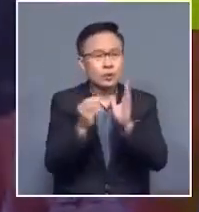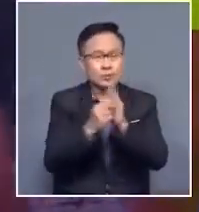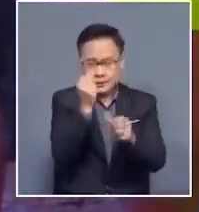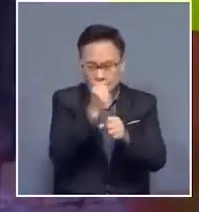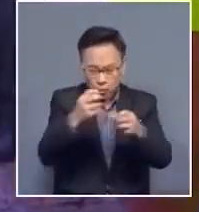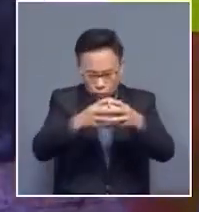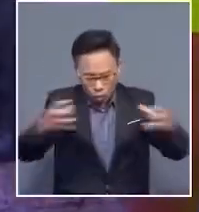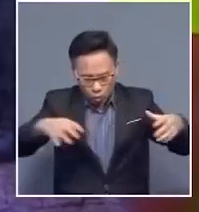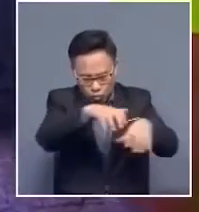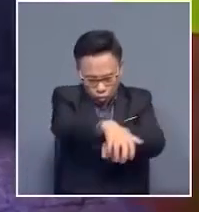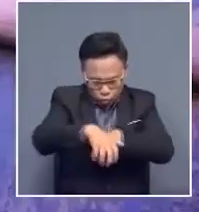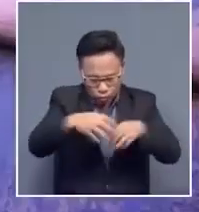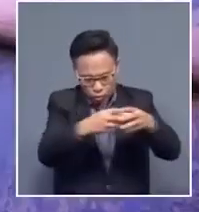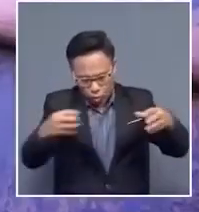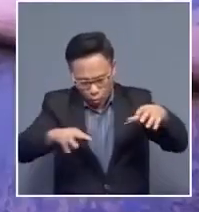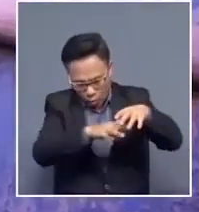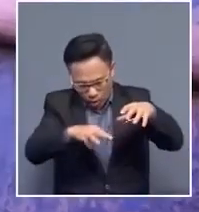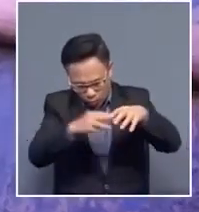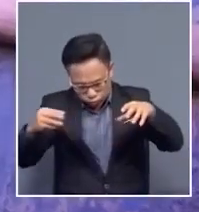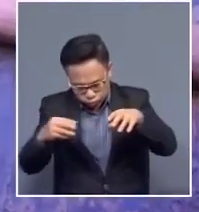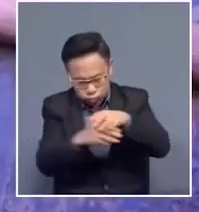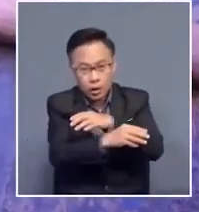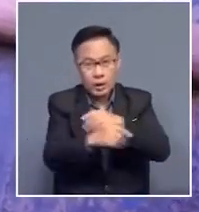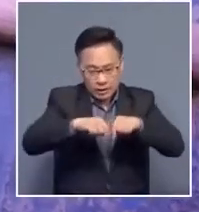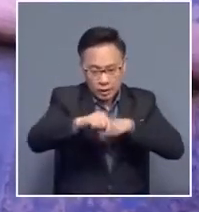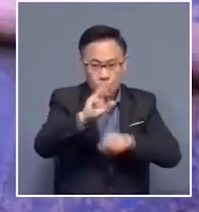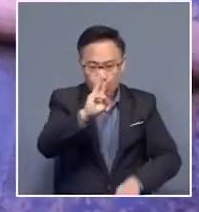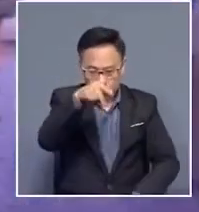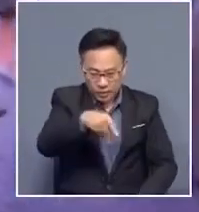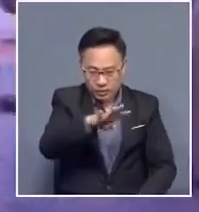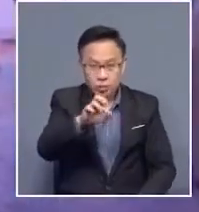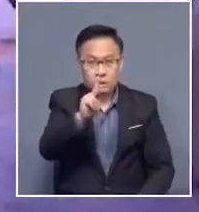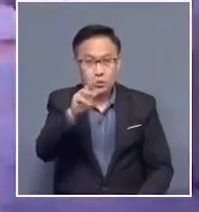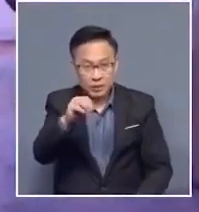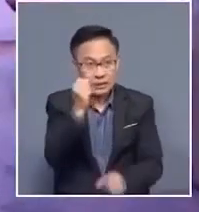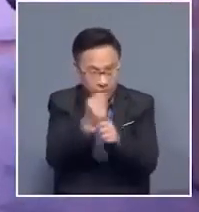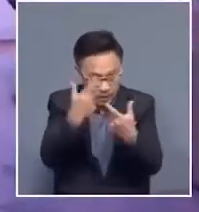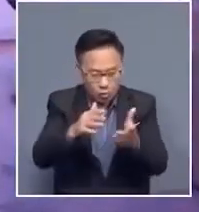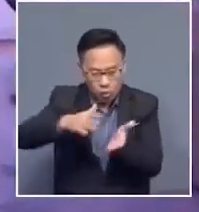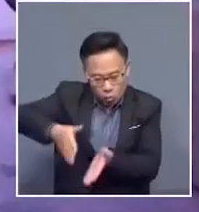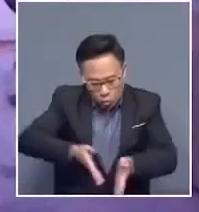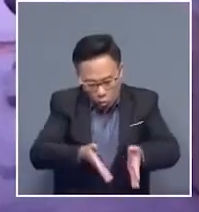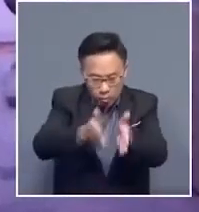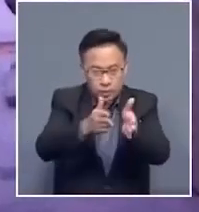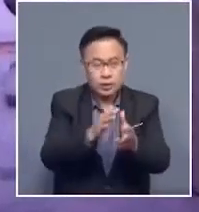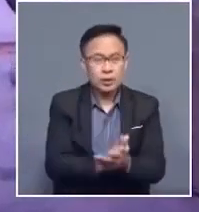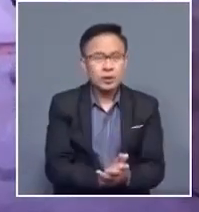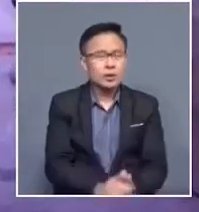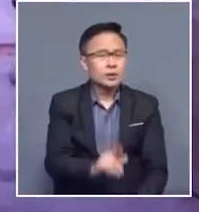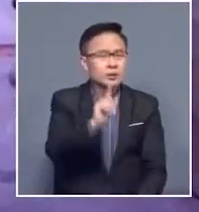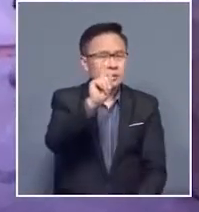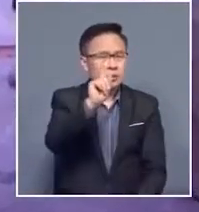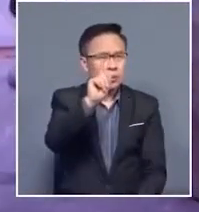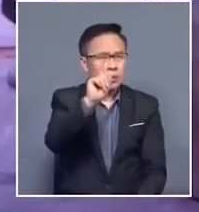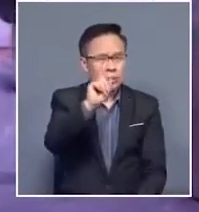ณ 6,400 กิโลเมตรทำความสะอาดคูคลองนะครับซึ่งมีหมดอยู่ประมาณ 1,682 คลองนอกจากนั้นนะครับการ